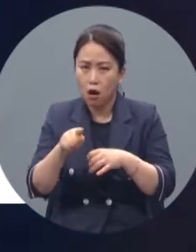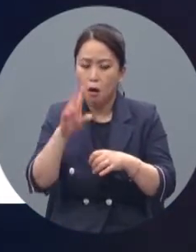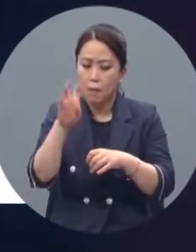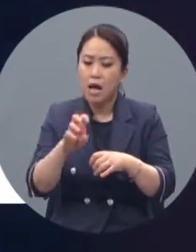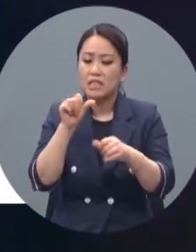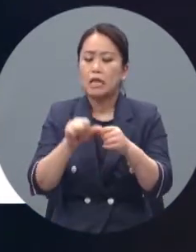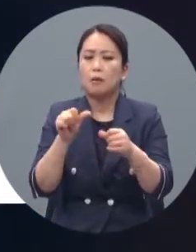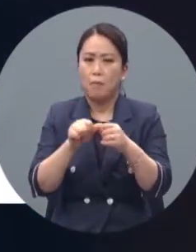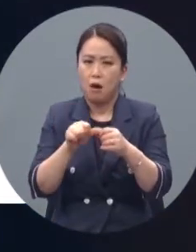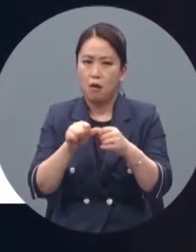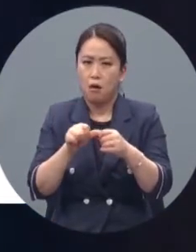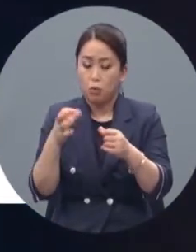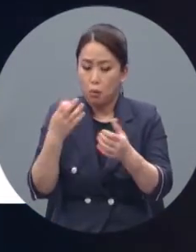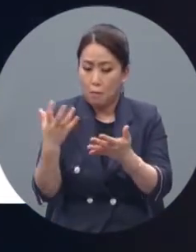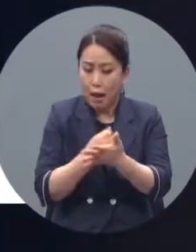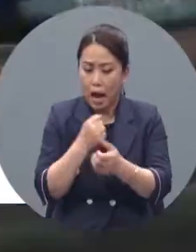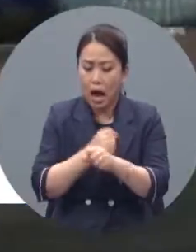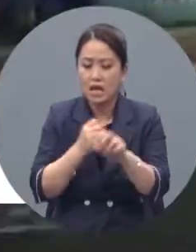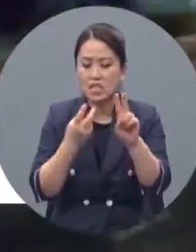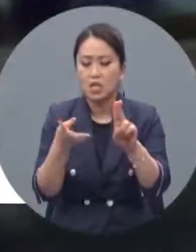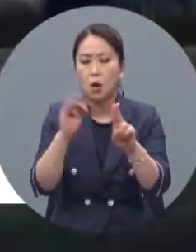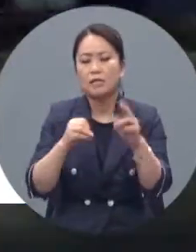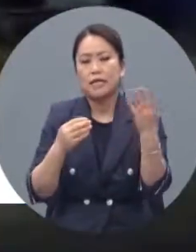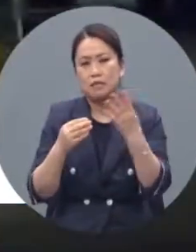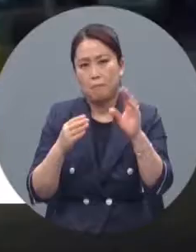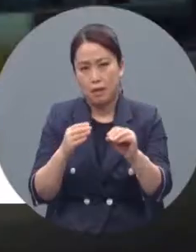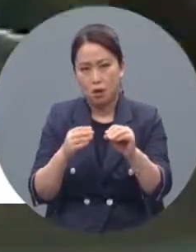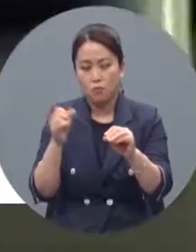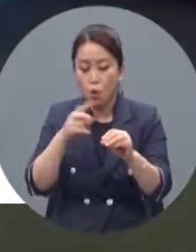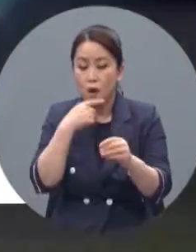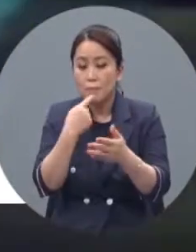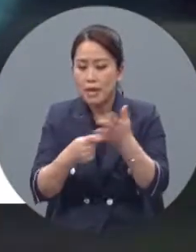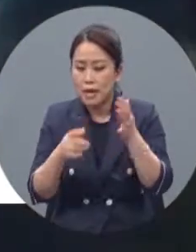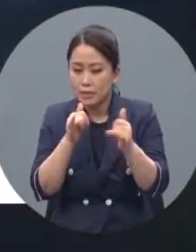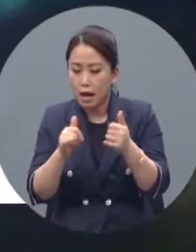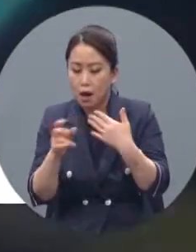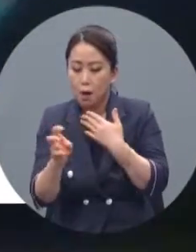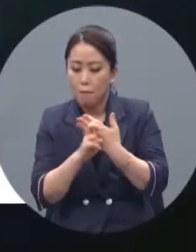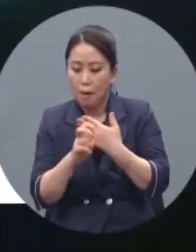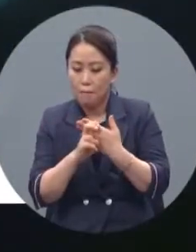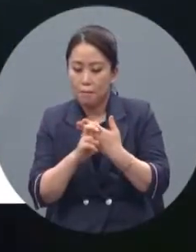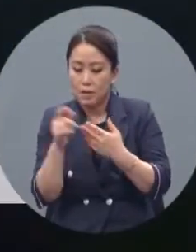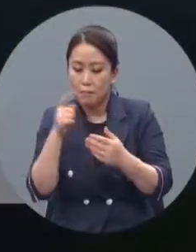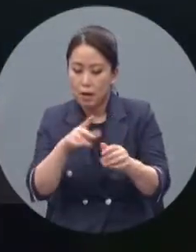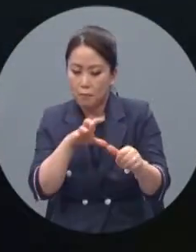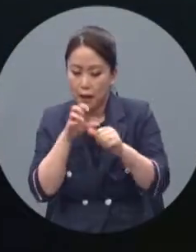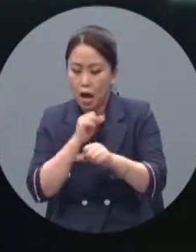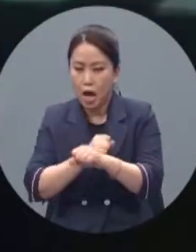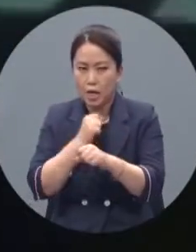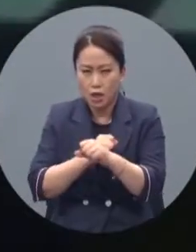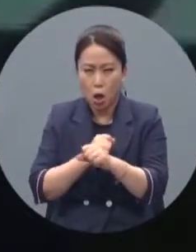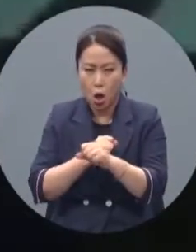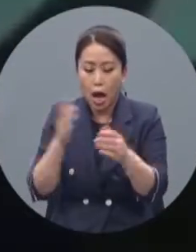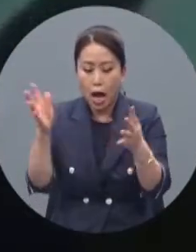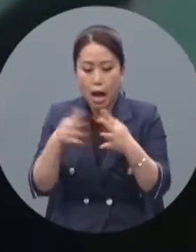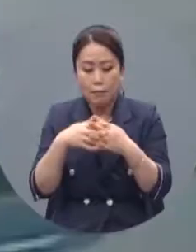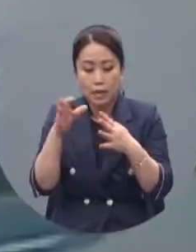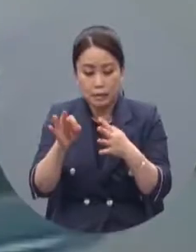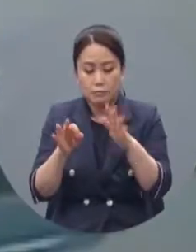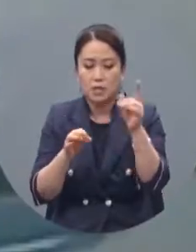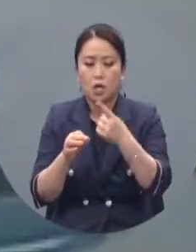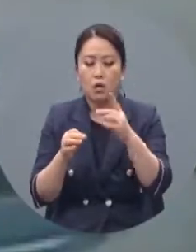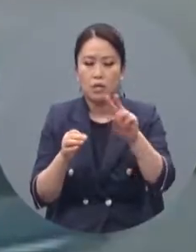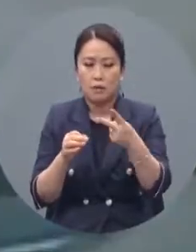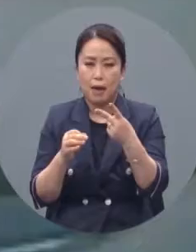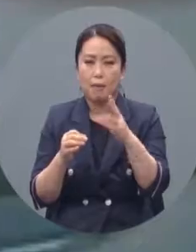돈은 2억 4천만 원. 피해자들의 교통법규 위반 사실을 약점 삼아 한 명당 합의금을 1,200만 원까지